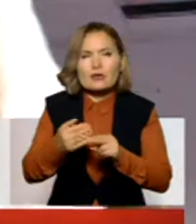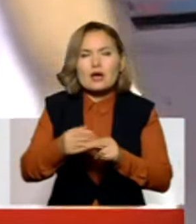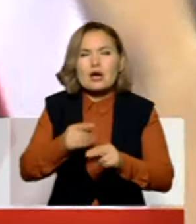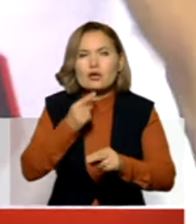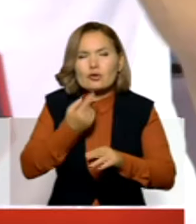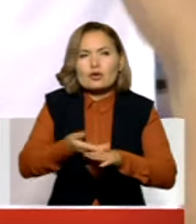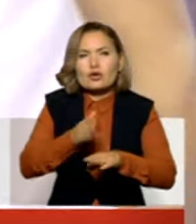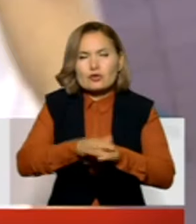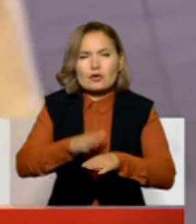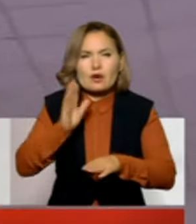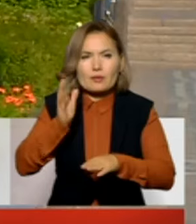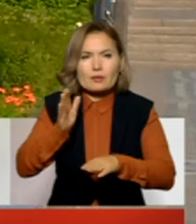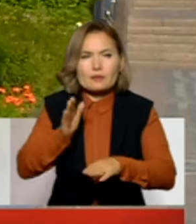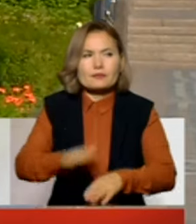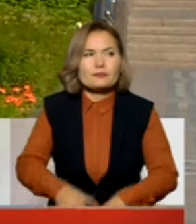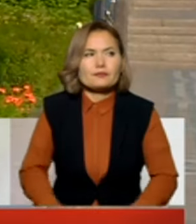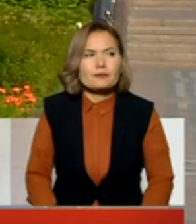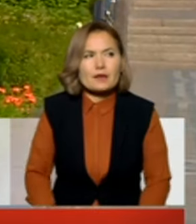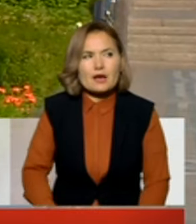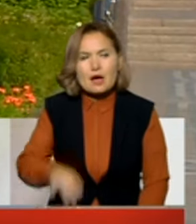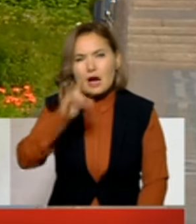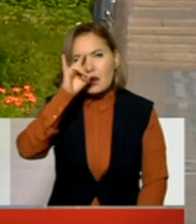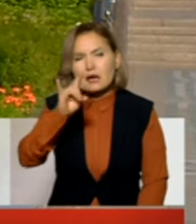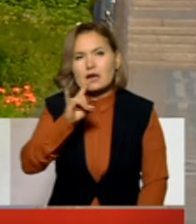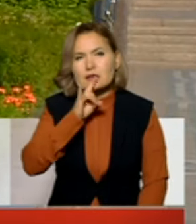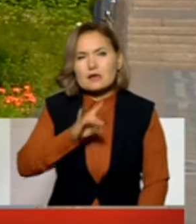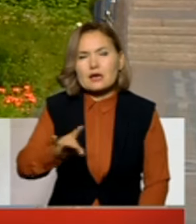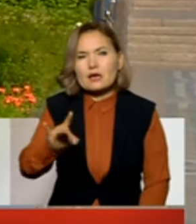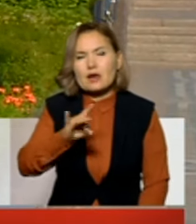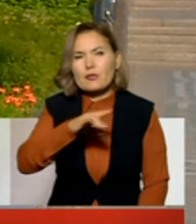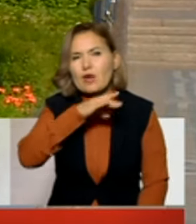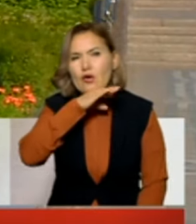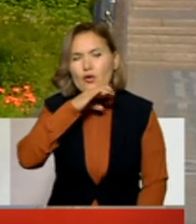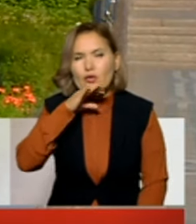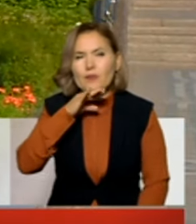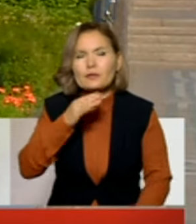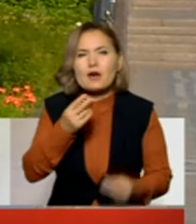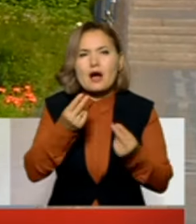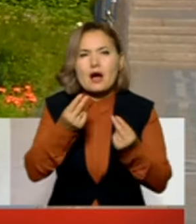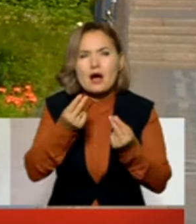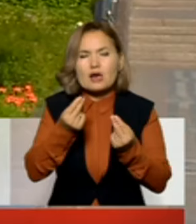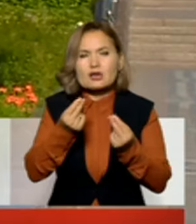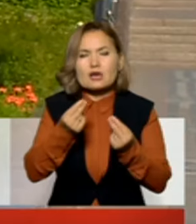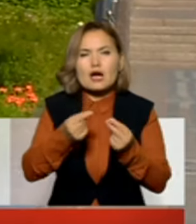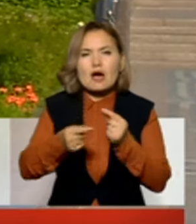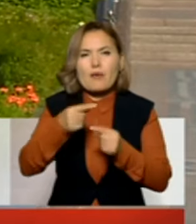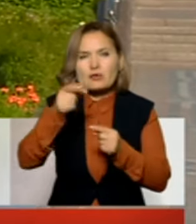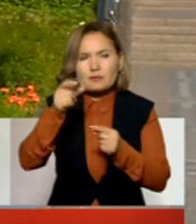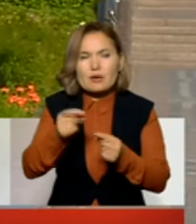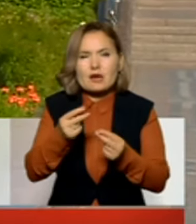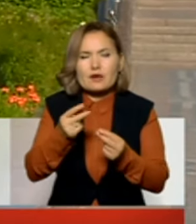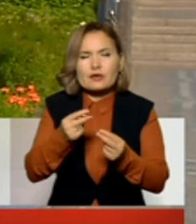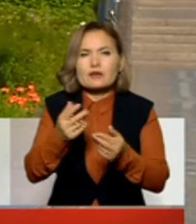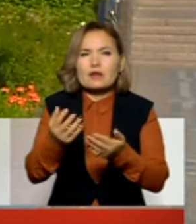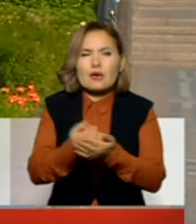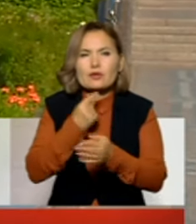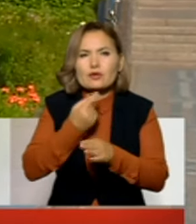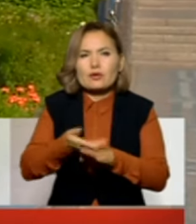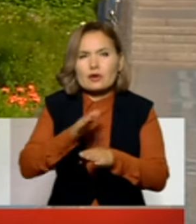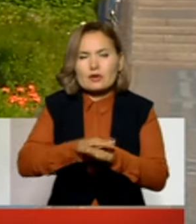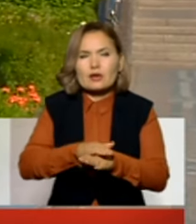оңайға соқпайды дейді сарапшылар. Қазақстанда қазір демеуші табу өте қиын болып барады. Бұл жағы көмінен